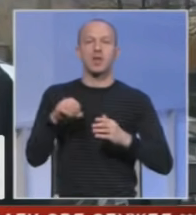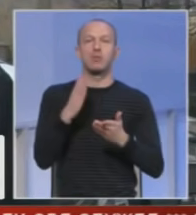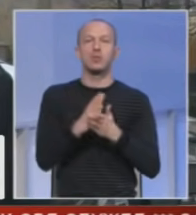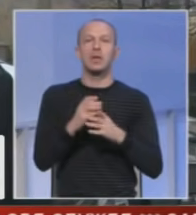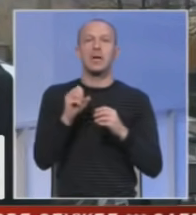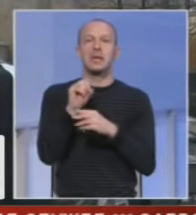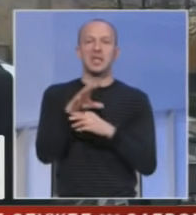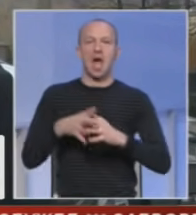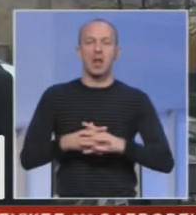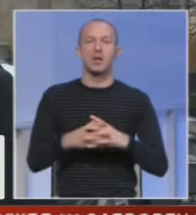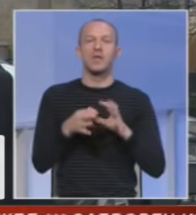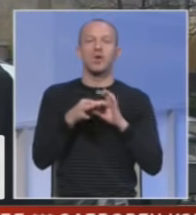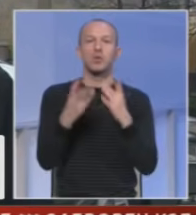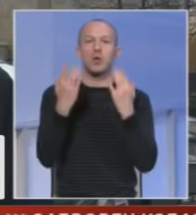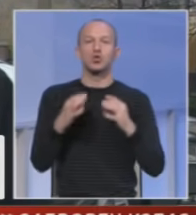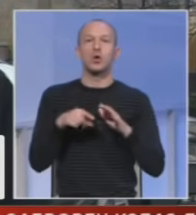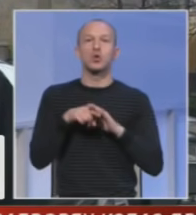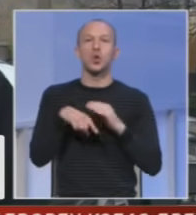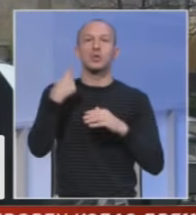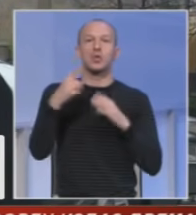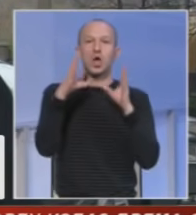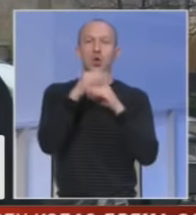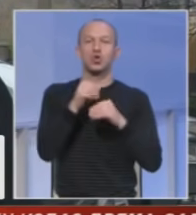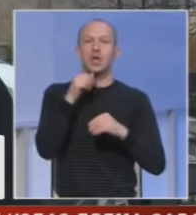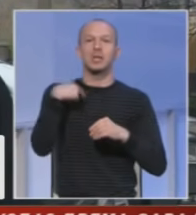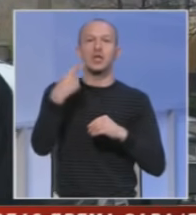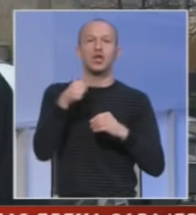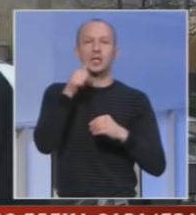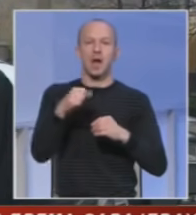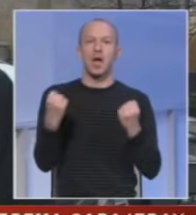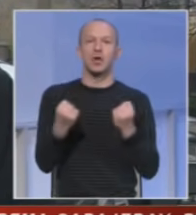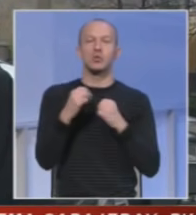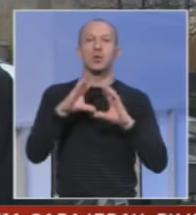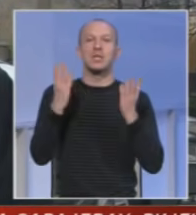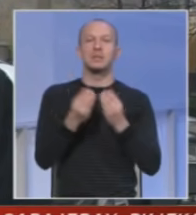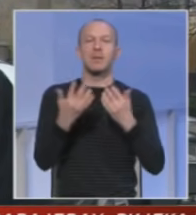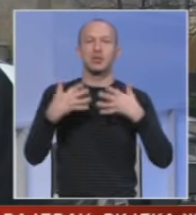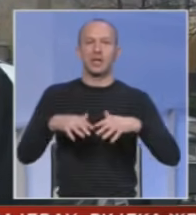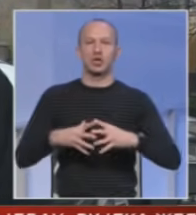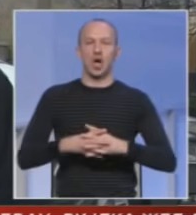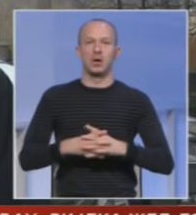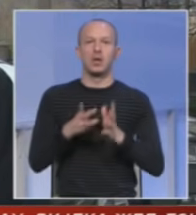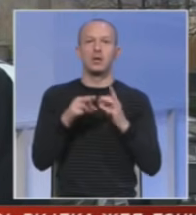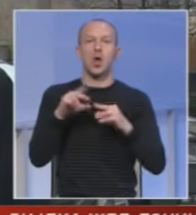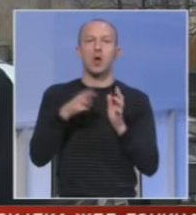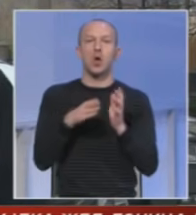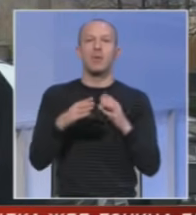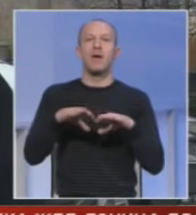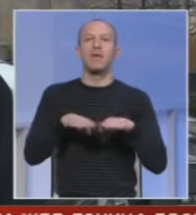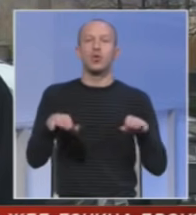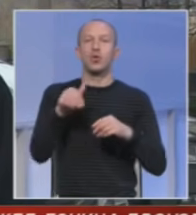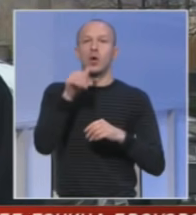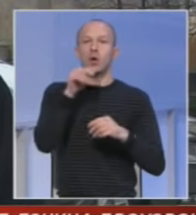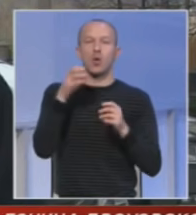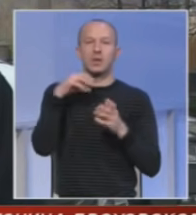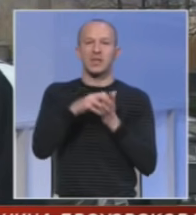bude signal da povedemo računa u toku sljedeće noći i sljedećeg dana. Angažovali smo sva preduzeća na lokalnom nivou, vodovod,